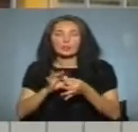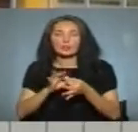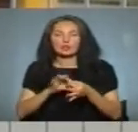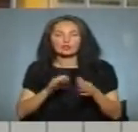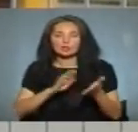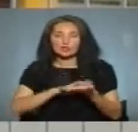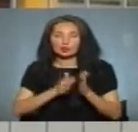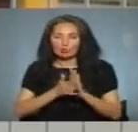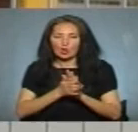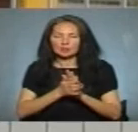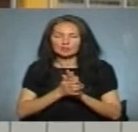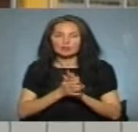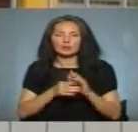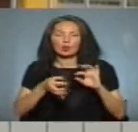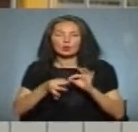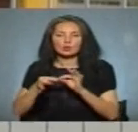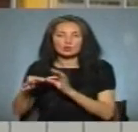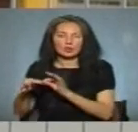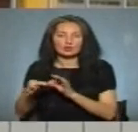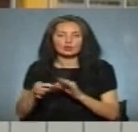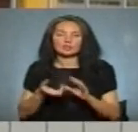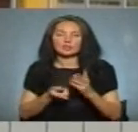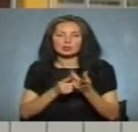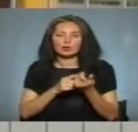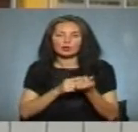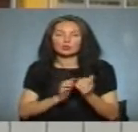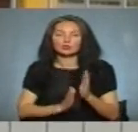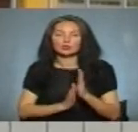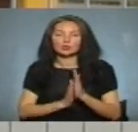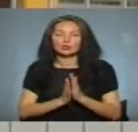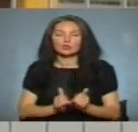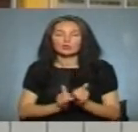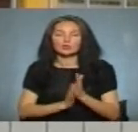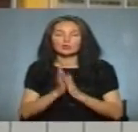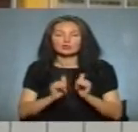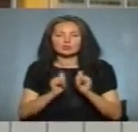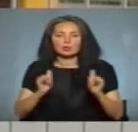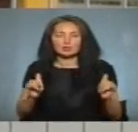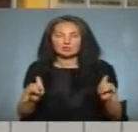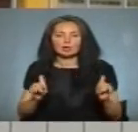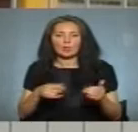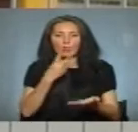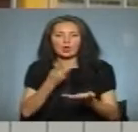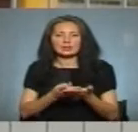ускладнюється вона за рахунок росту показника